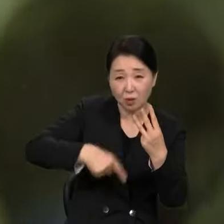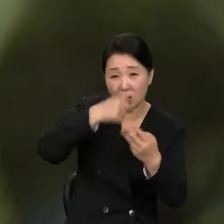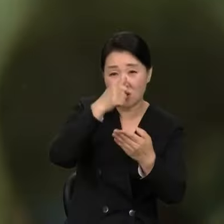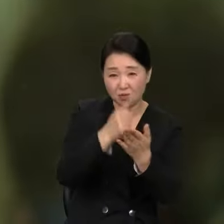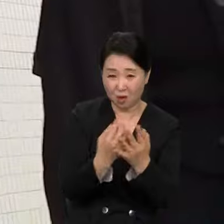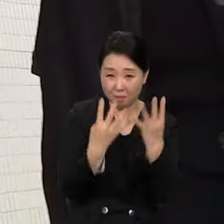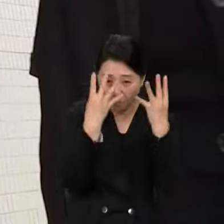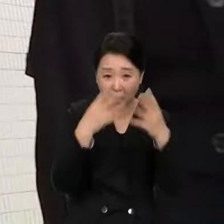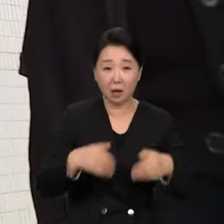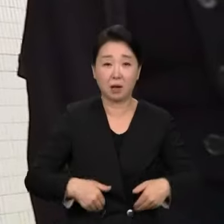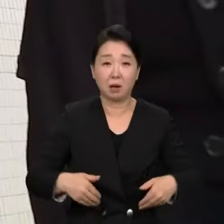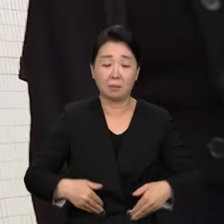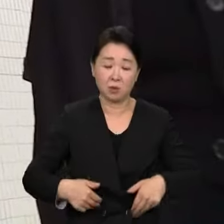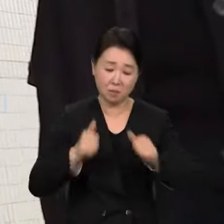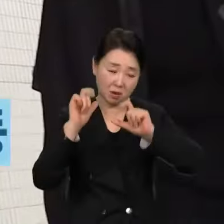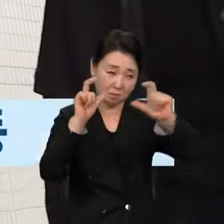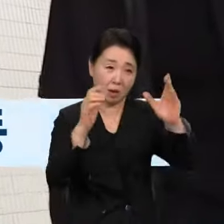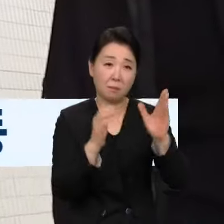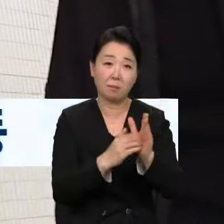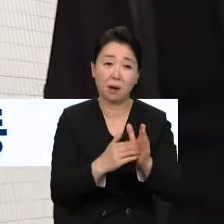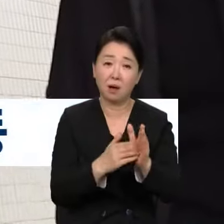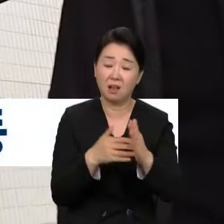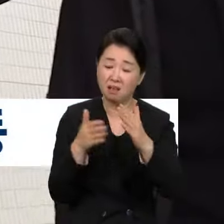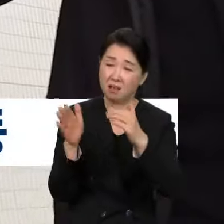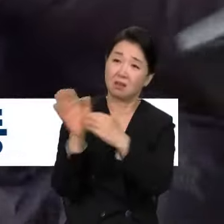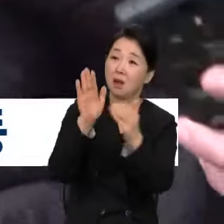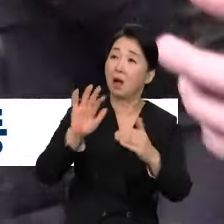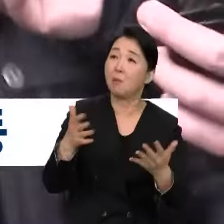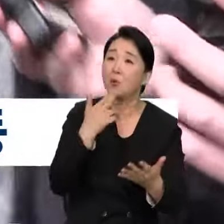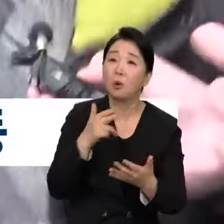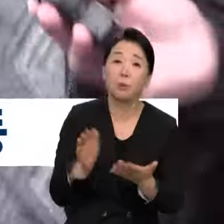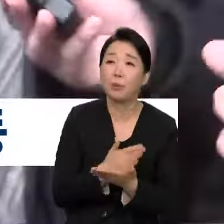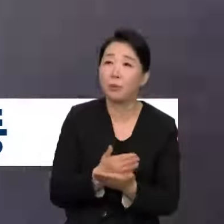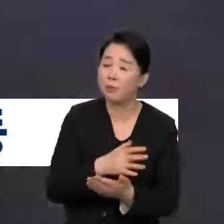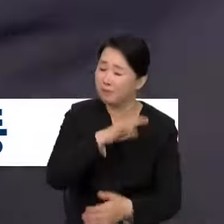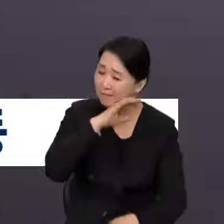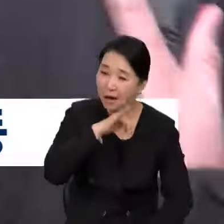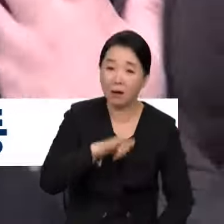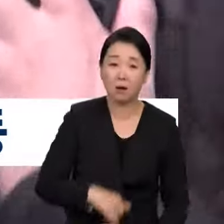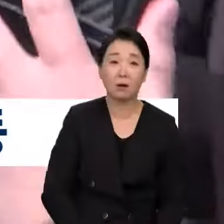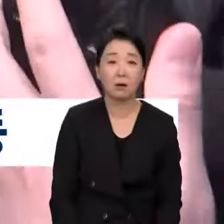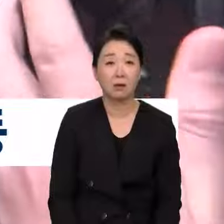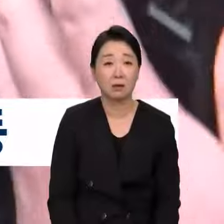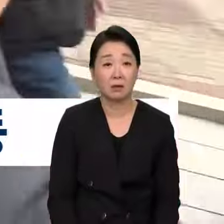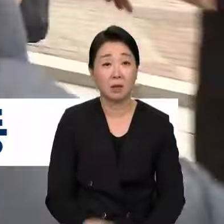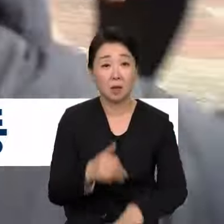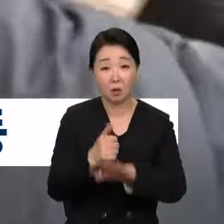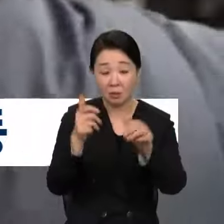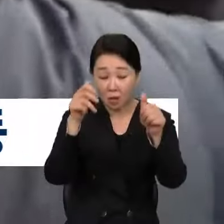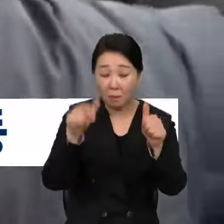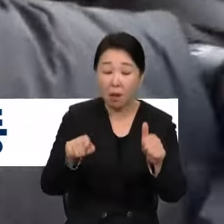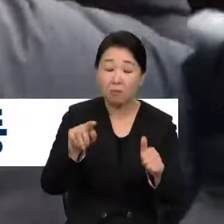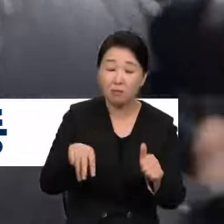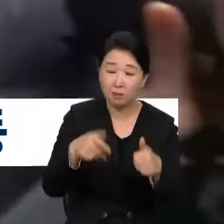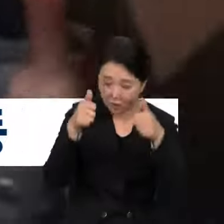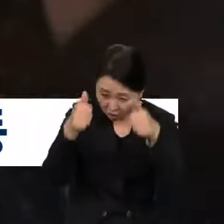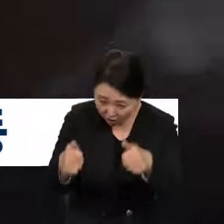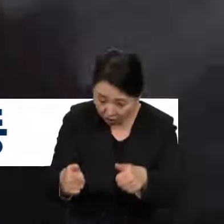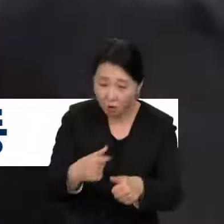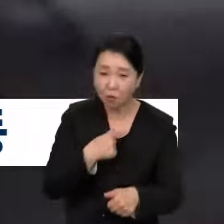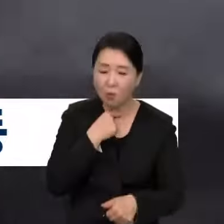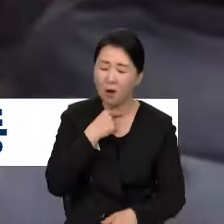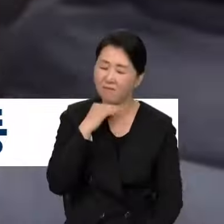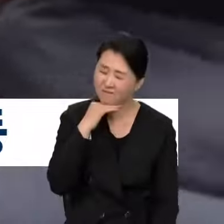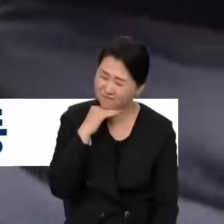된 조두순. 판결이 나오자 기각이면 아무것도 없는 거냐고 따졌습니다. 그러면서 재판부에 인사는 하고 가겠다며